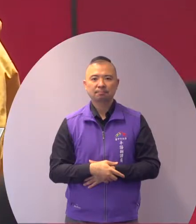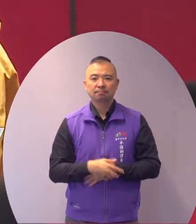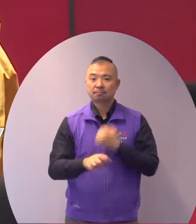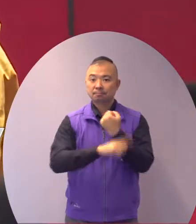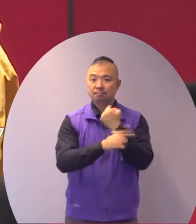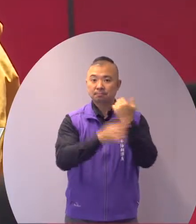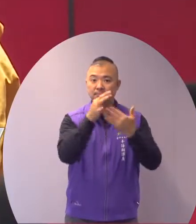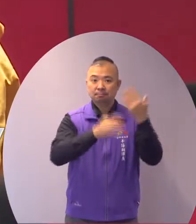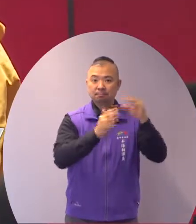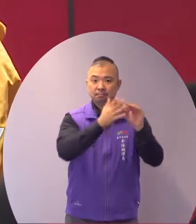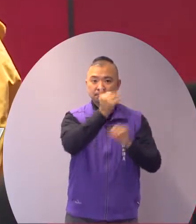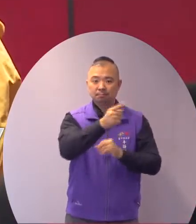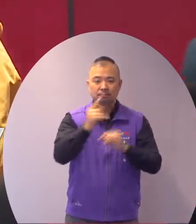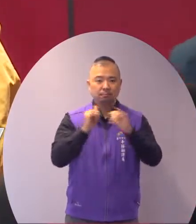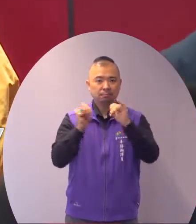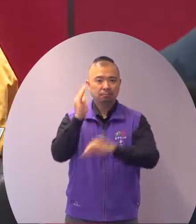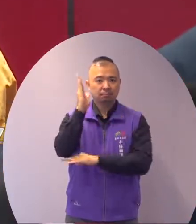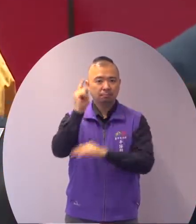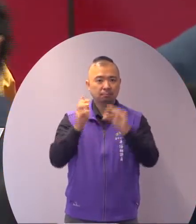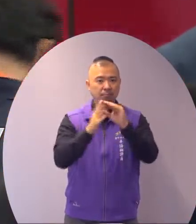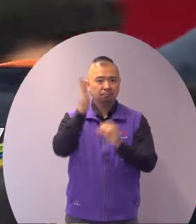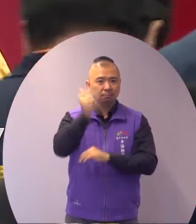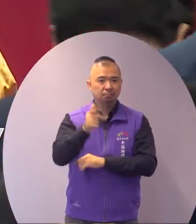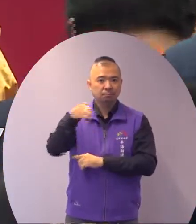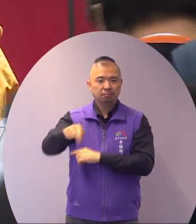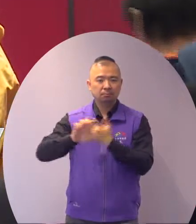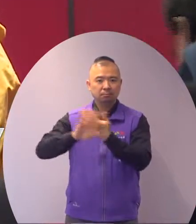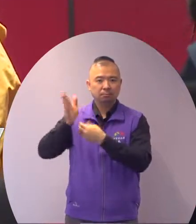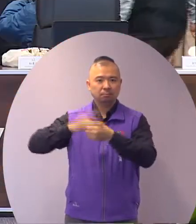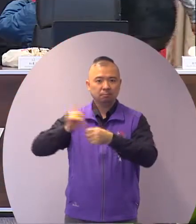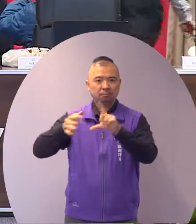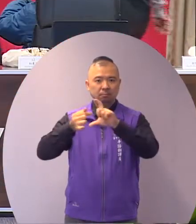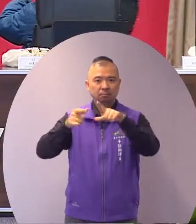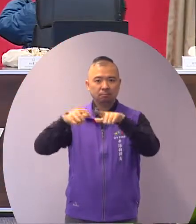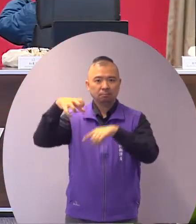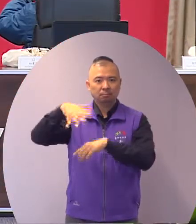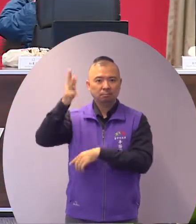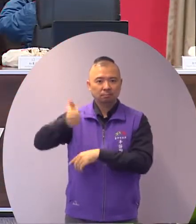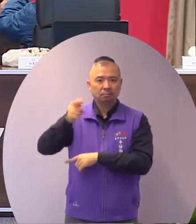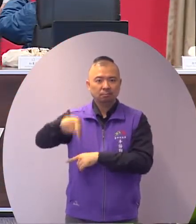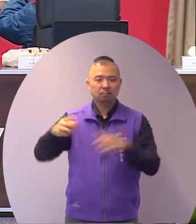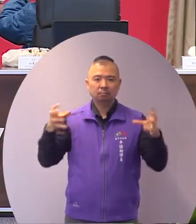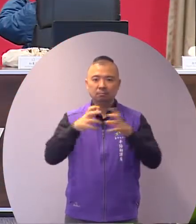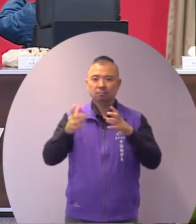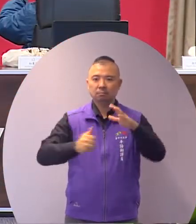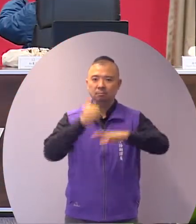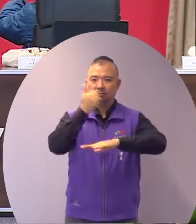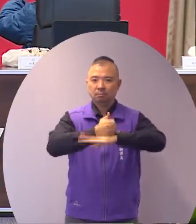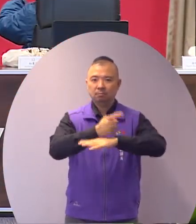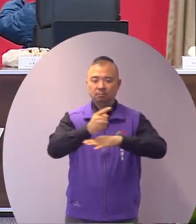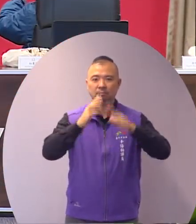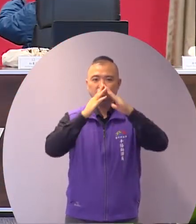请法制局局长、民政局局长及外埔区公所区长一同上台与市长合影。